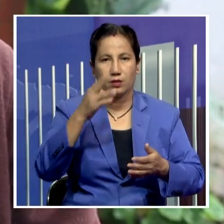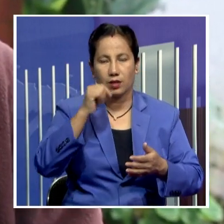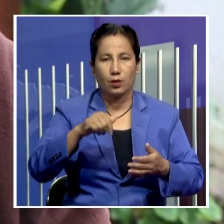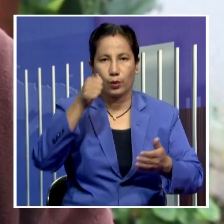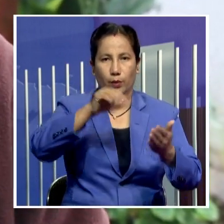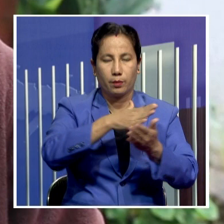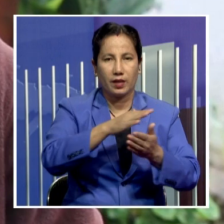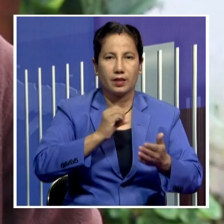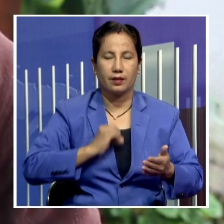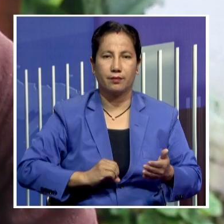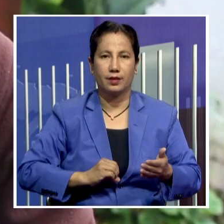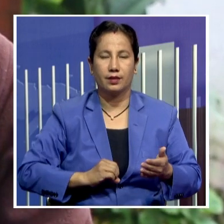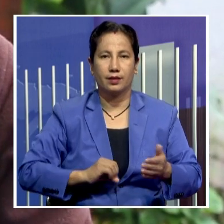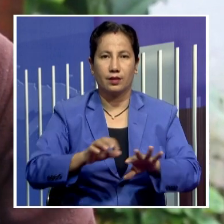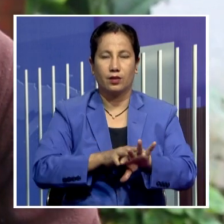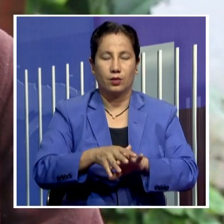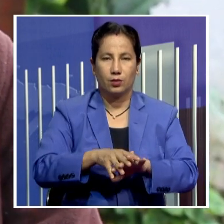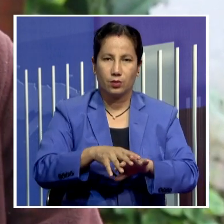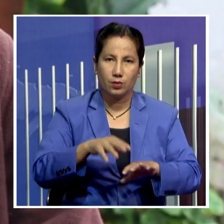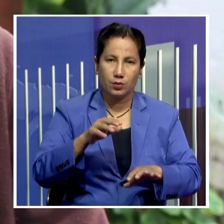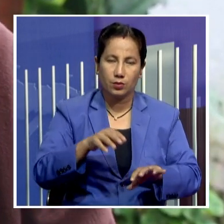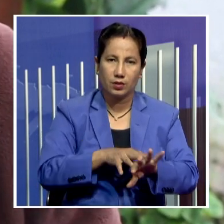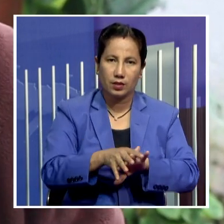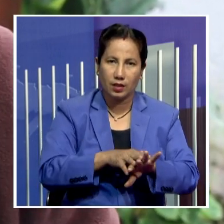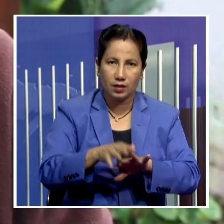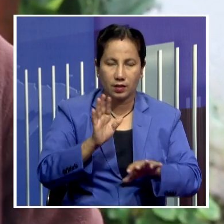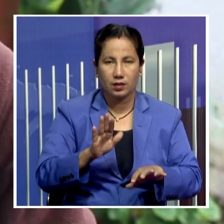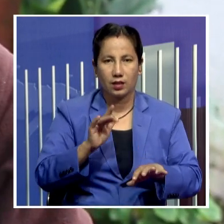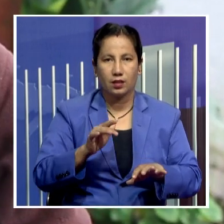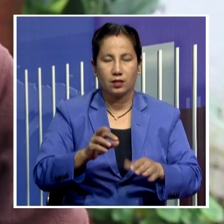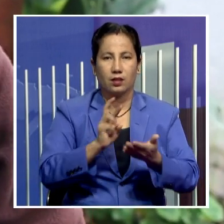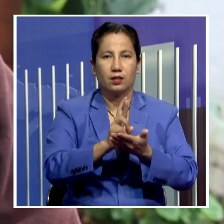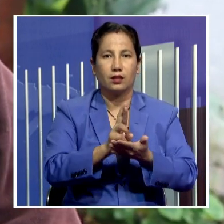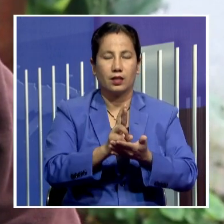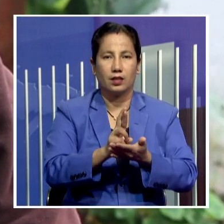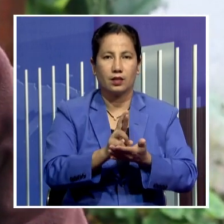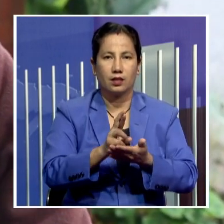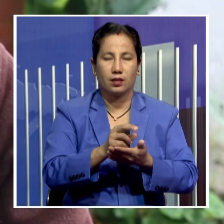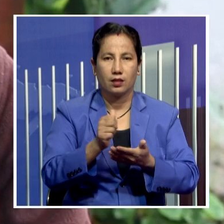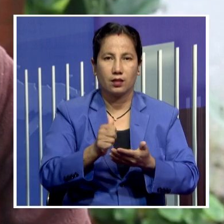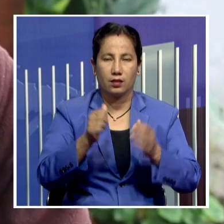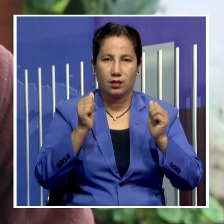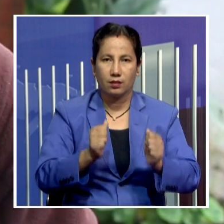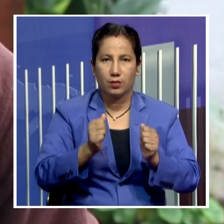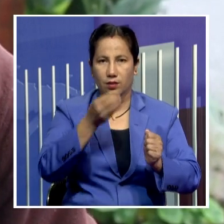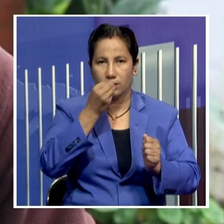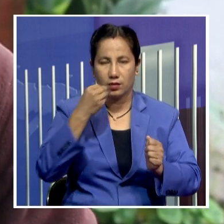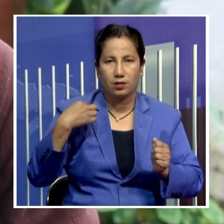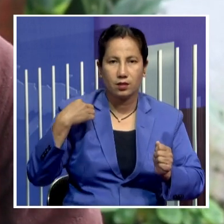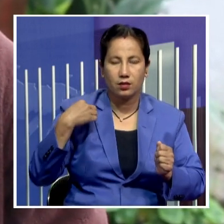बाढी पीडितहरू धेरै परिरहेको छ। यो बाढी पीडितलाई राख अनि बाँस गाँस